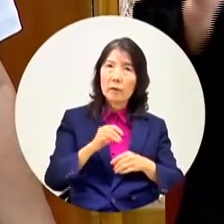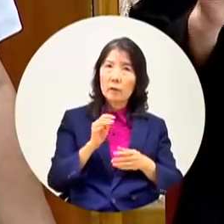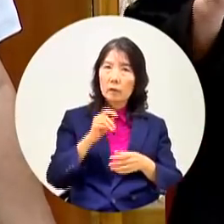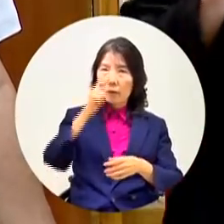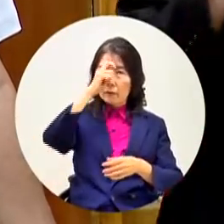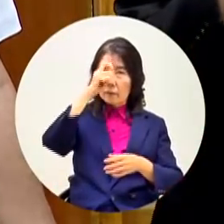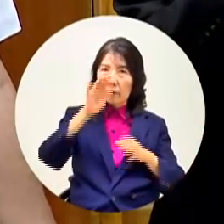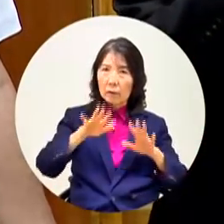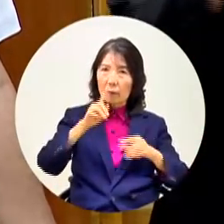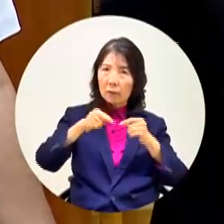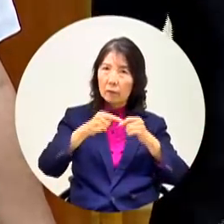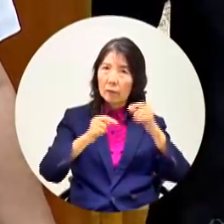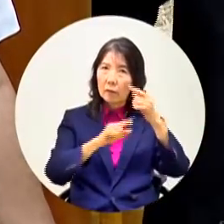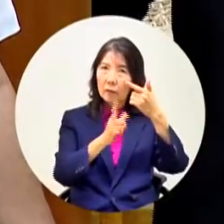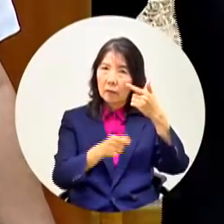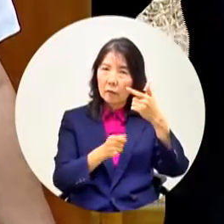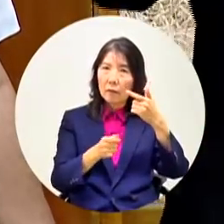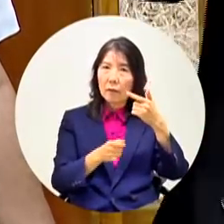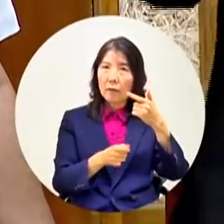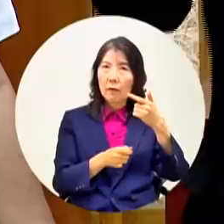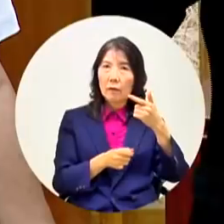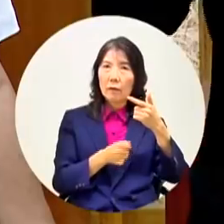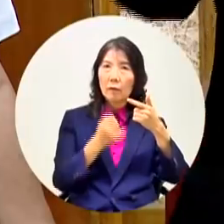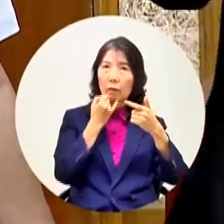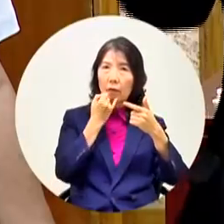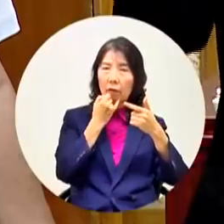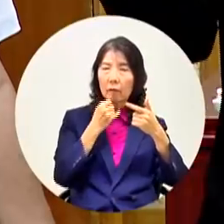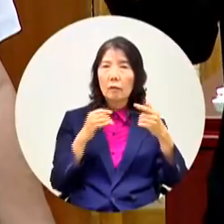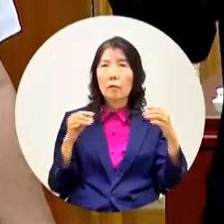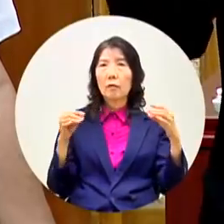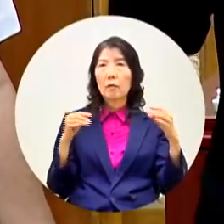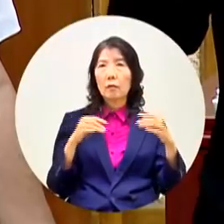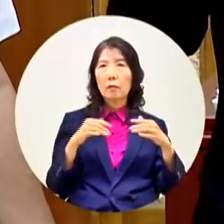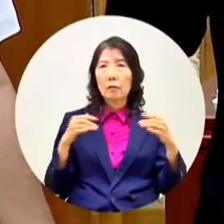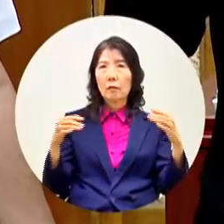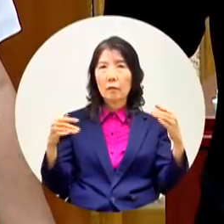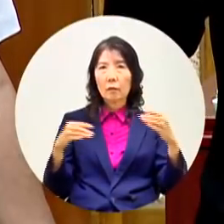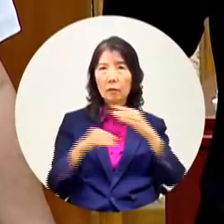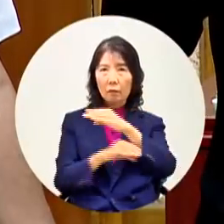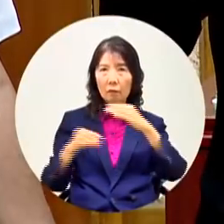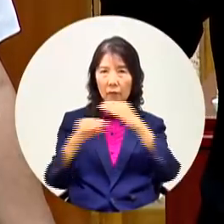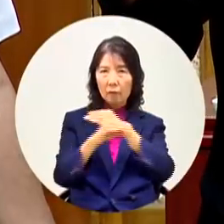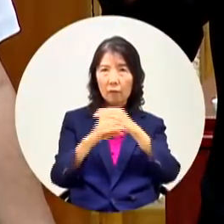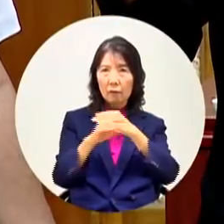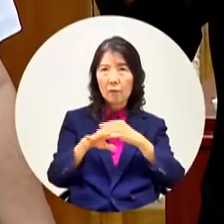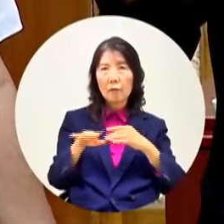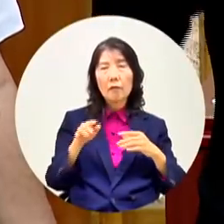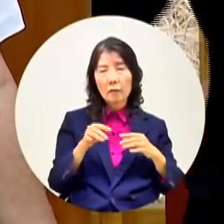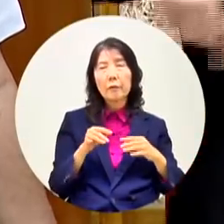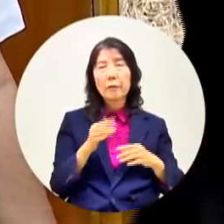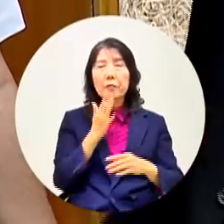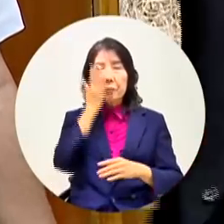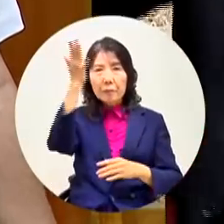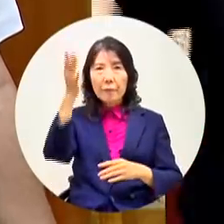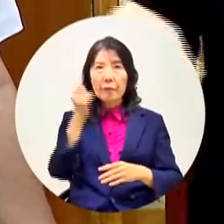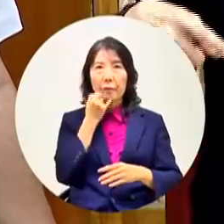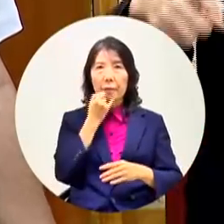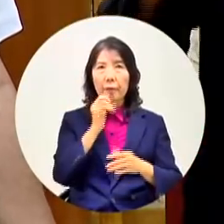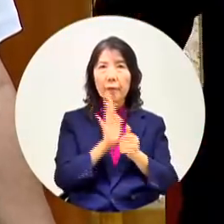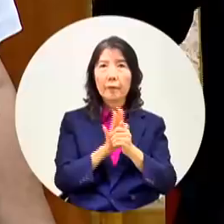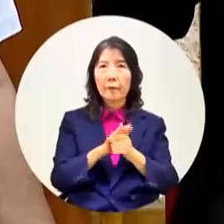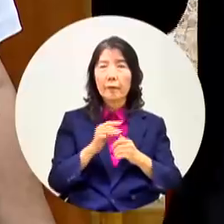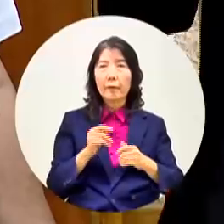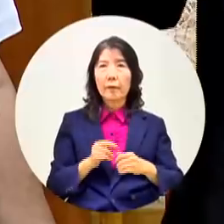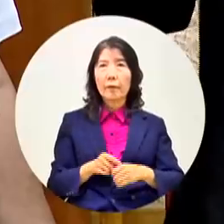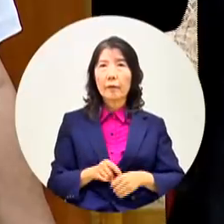说今年六月呢能够。把它打通吼，让这边的交通能够更顺畅。啊，整个的地区内